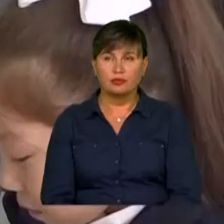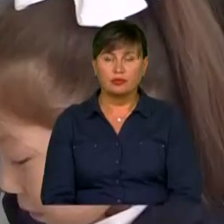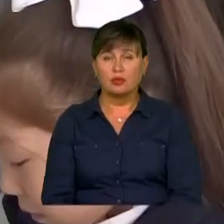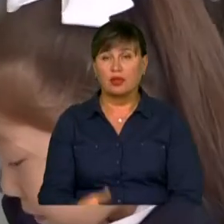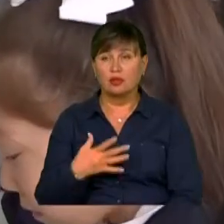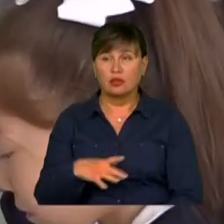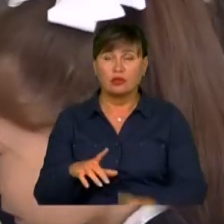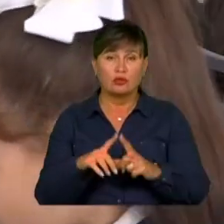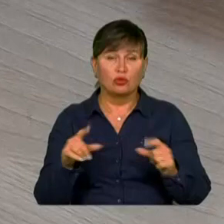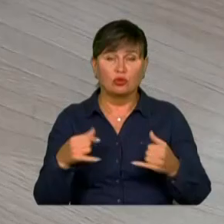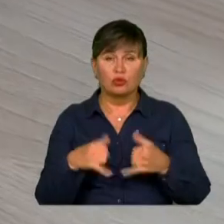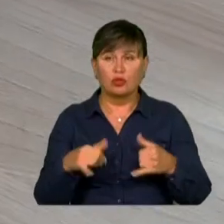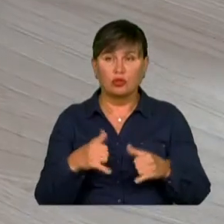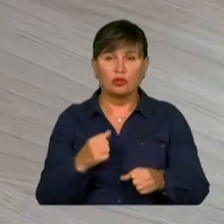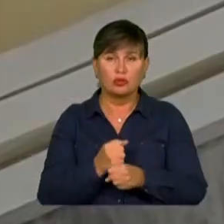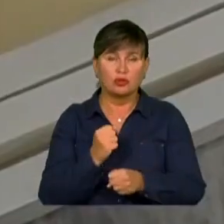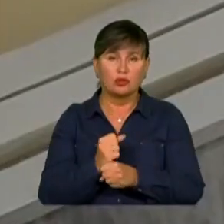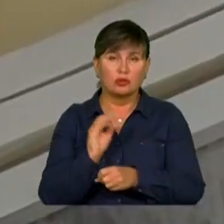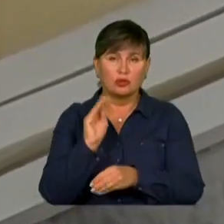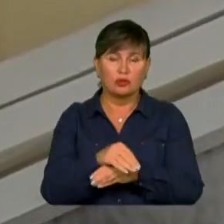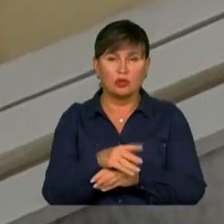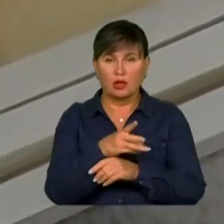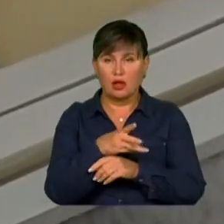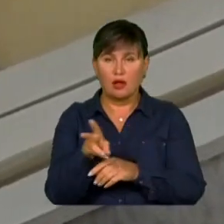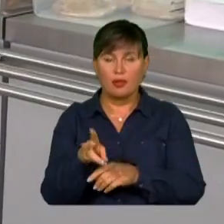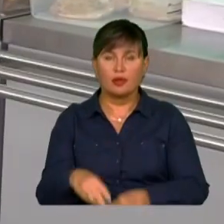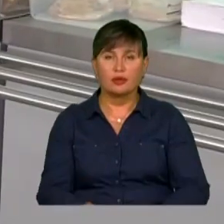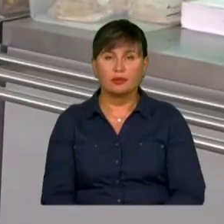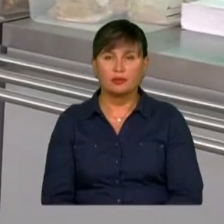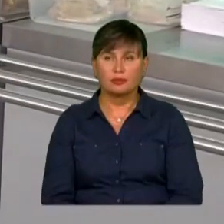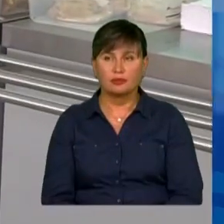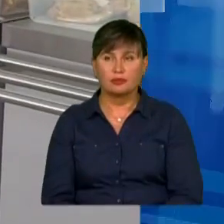Зачем в школьных общепитах установили камеры видеонаблюдения?